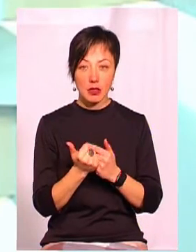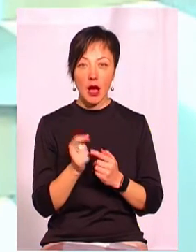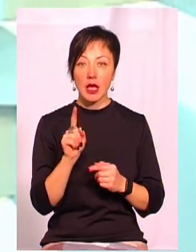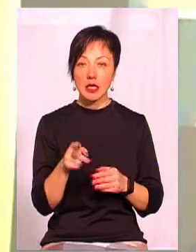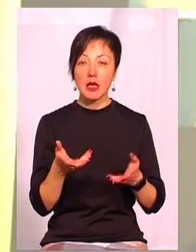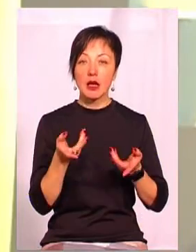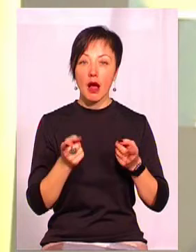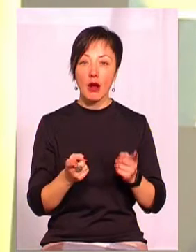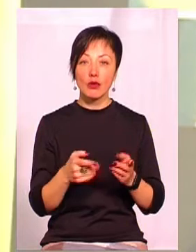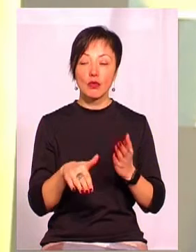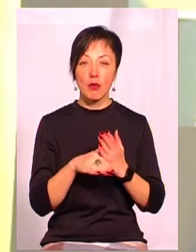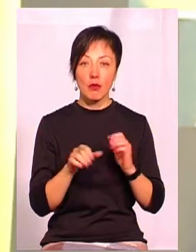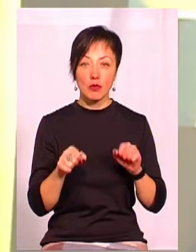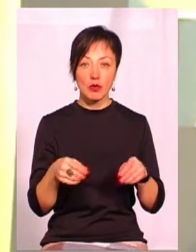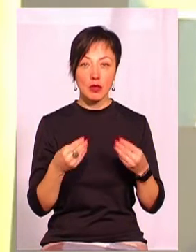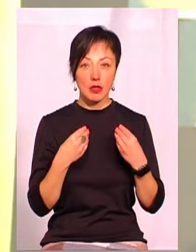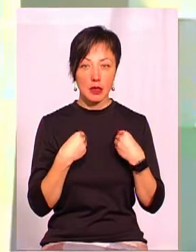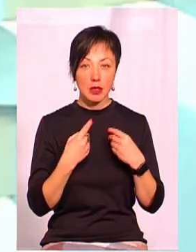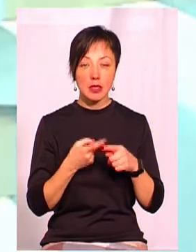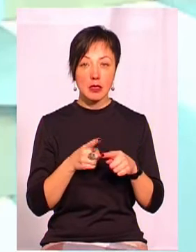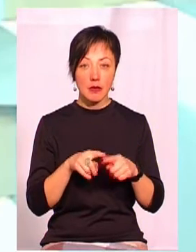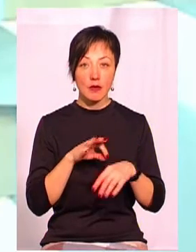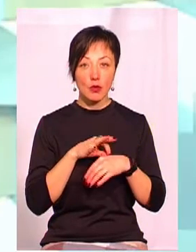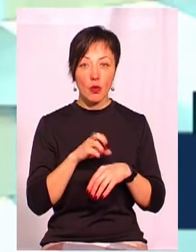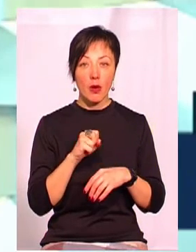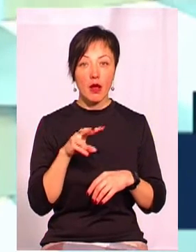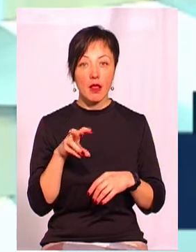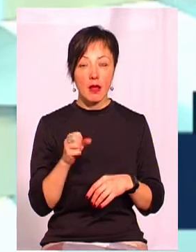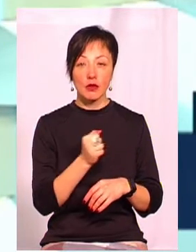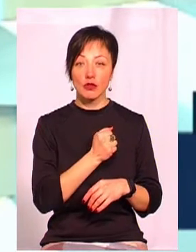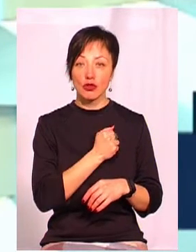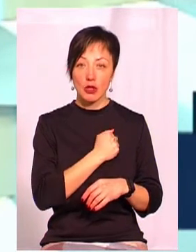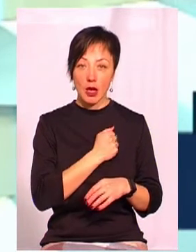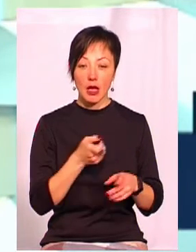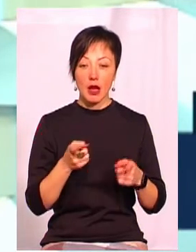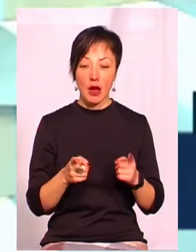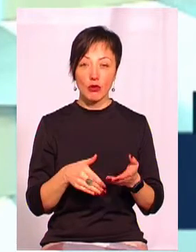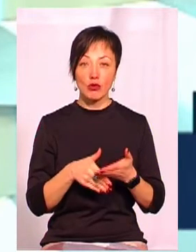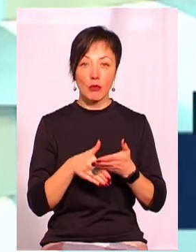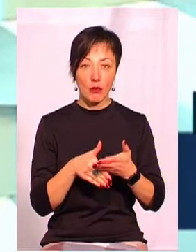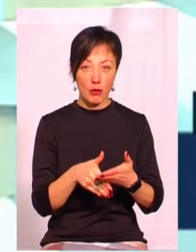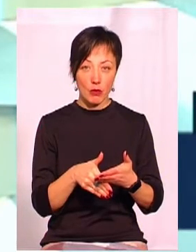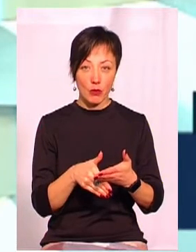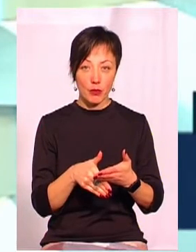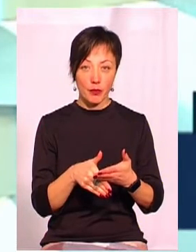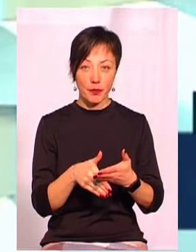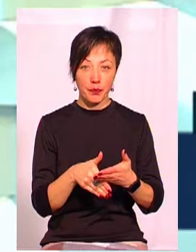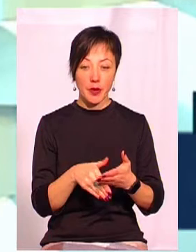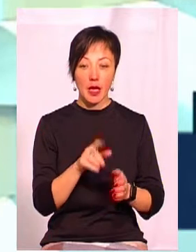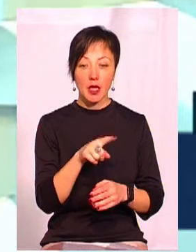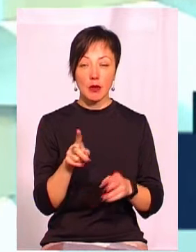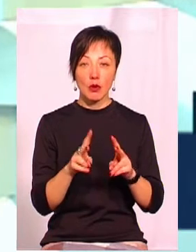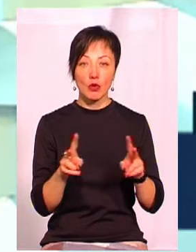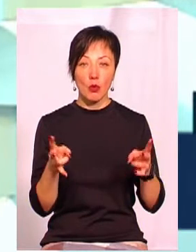які реальну допомогу можуть надати військовим? Ні, так я от до цього веду. Але, на жаль, реальну допомогу тим,